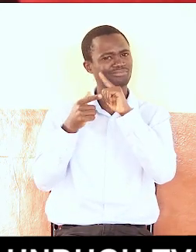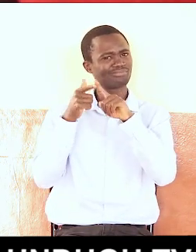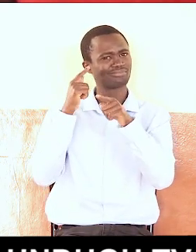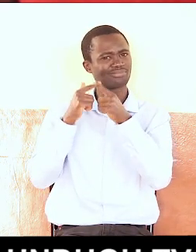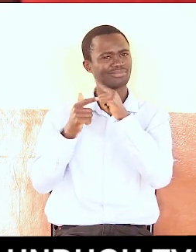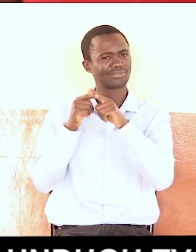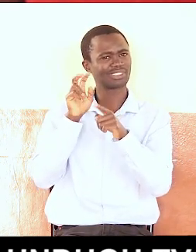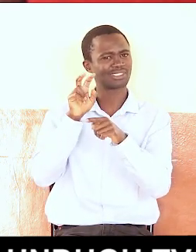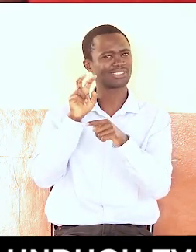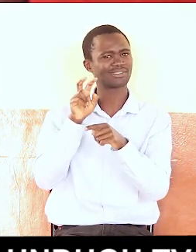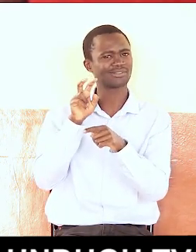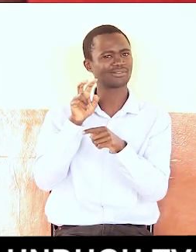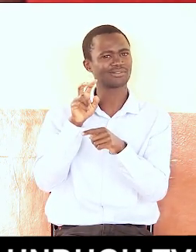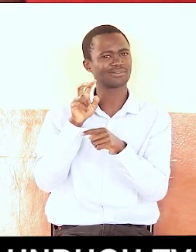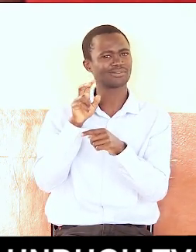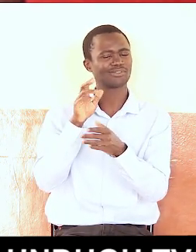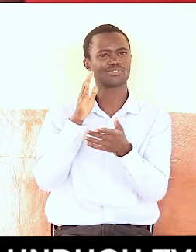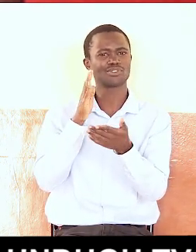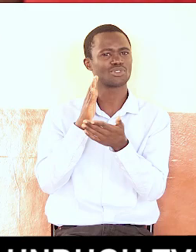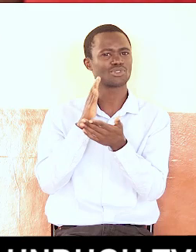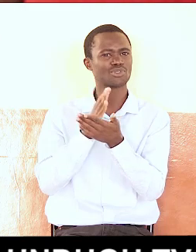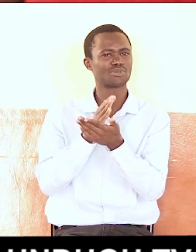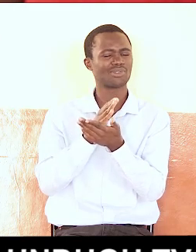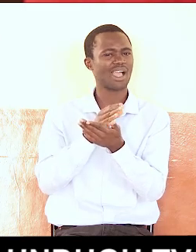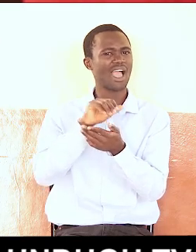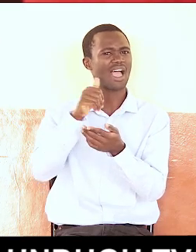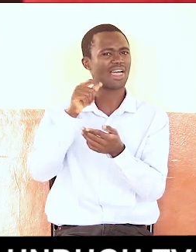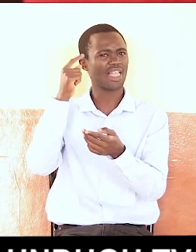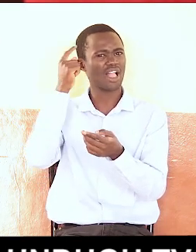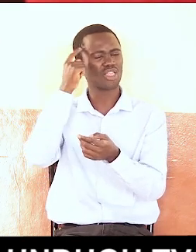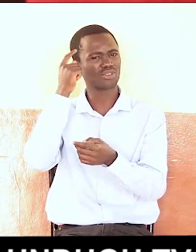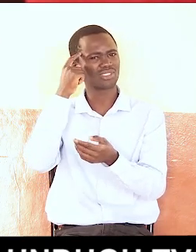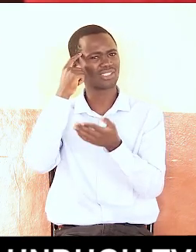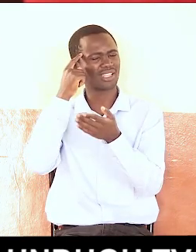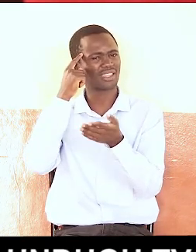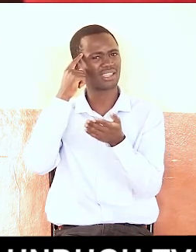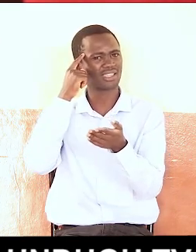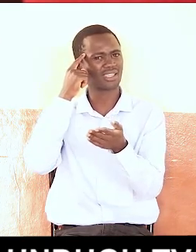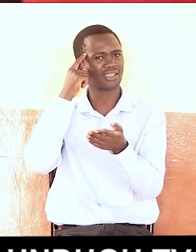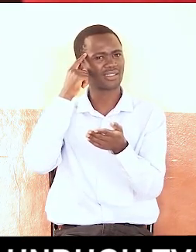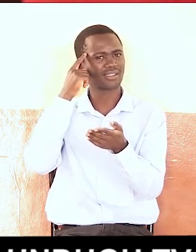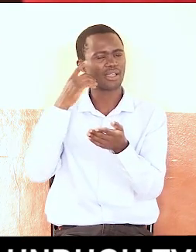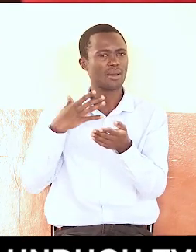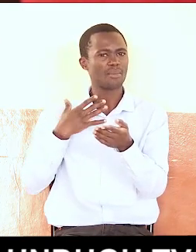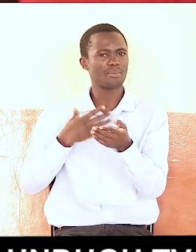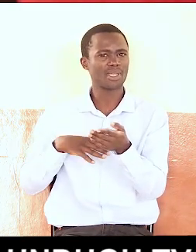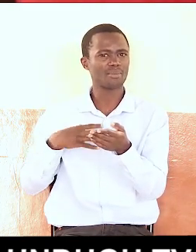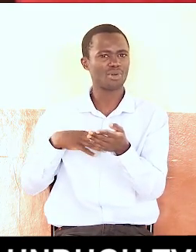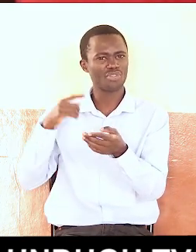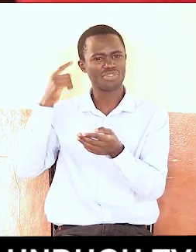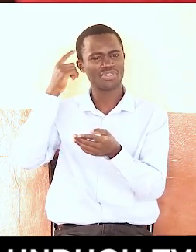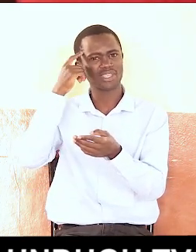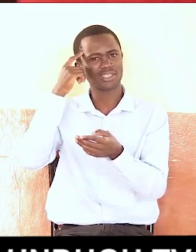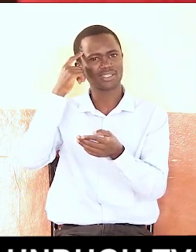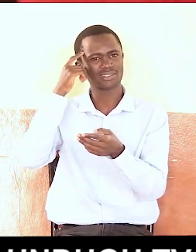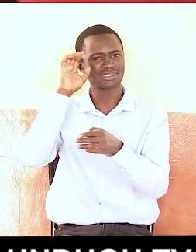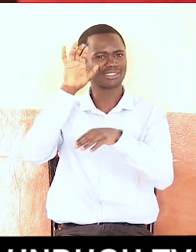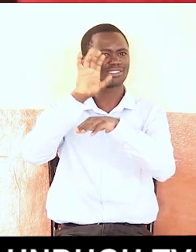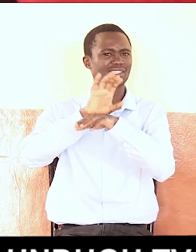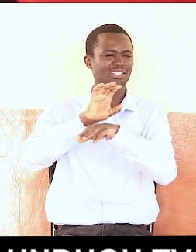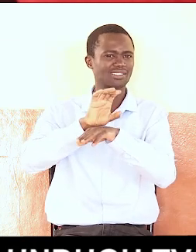hapana. Hayo mawazo mengine yana watu wengine hivi sasa wanaofikiria